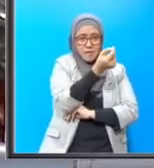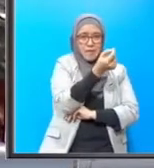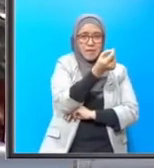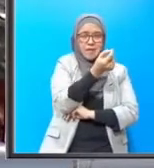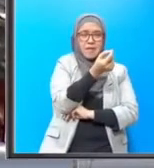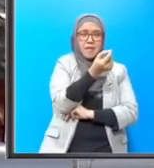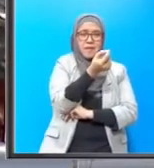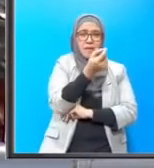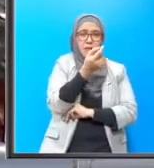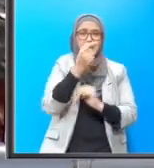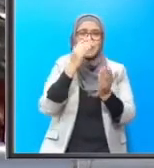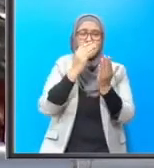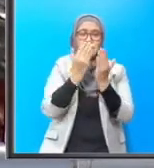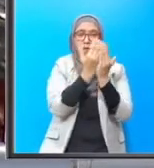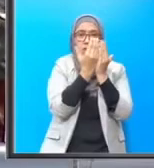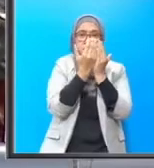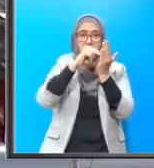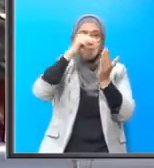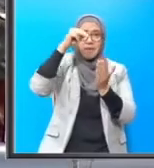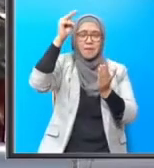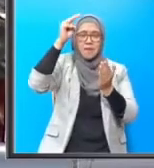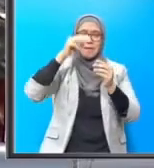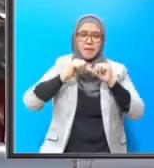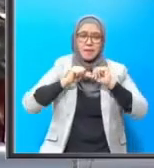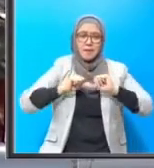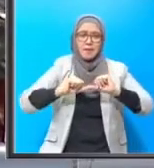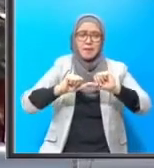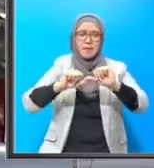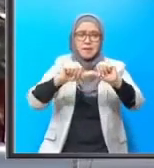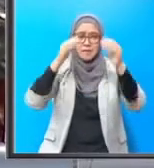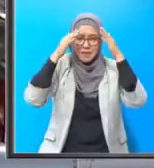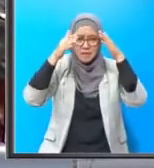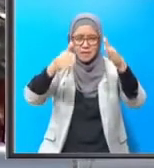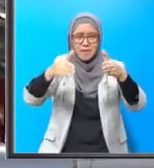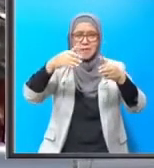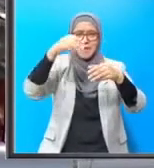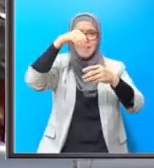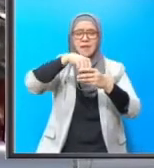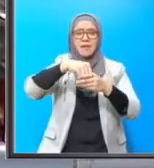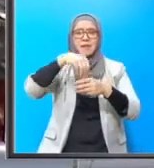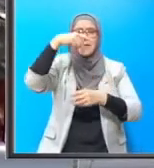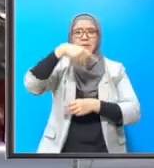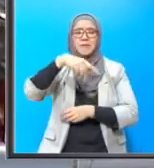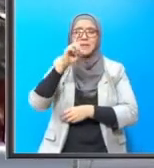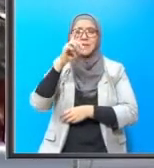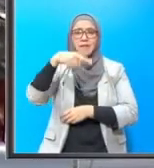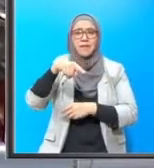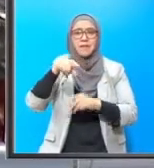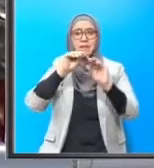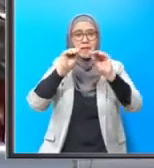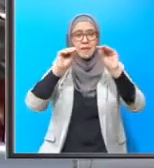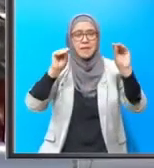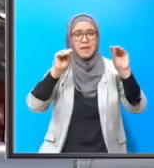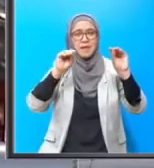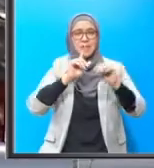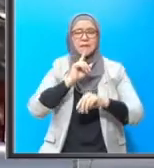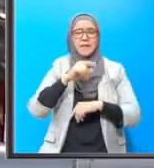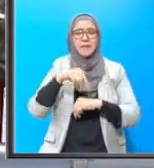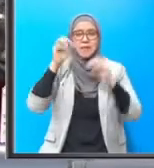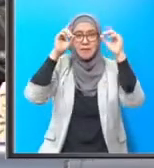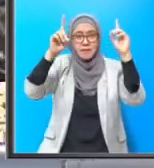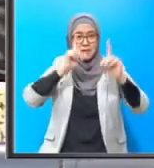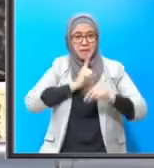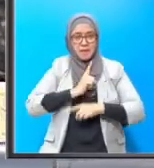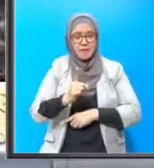melalui pengajaran dan pembelajaran PDP pendidikan Islam pun tulisan Jawi dalam buku teks mata pelajaran pendekat